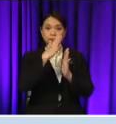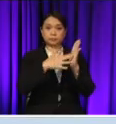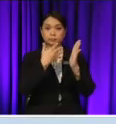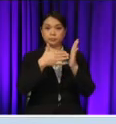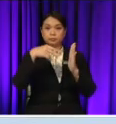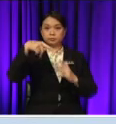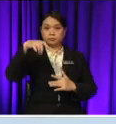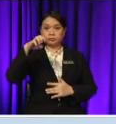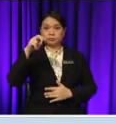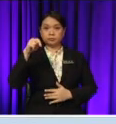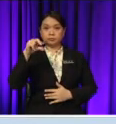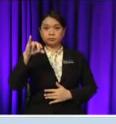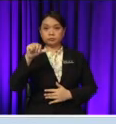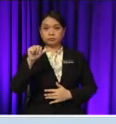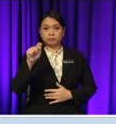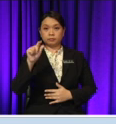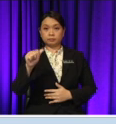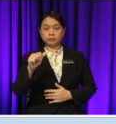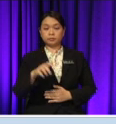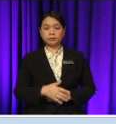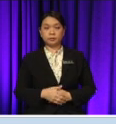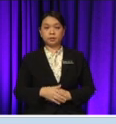baik nampak lebih Baiklah